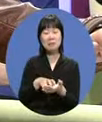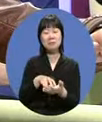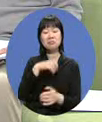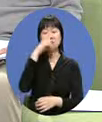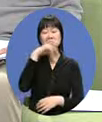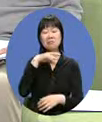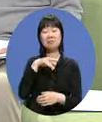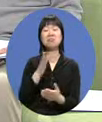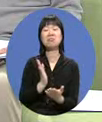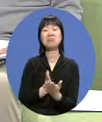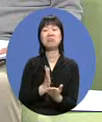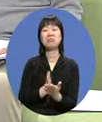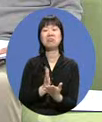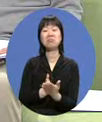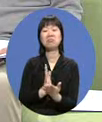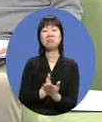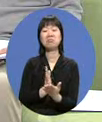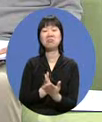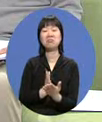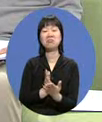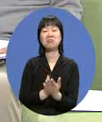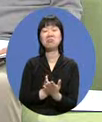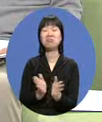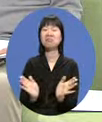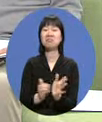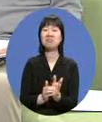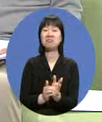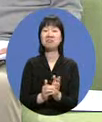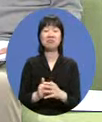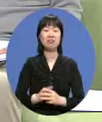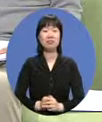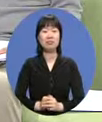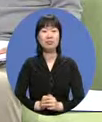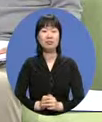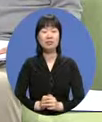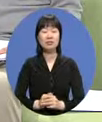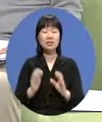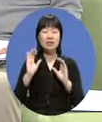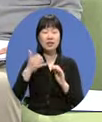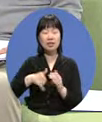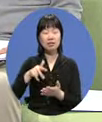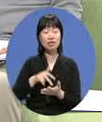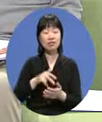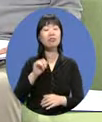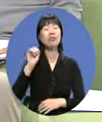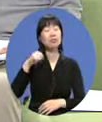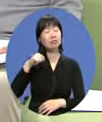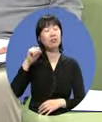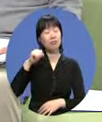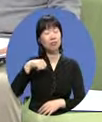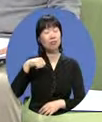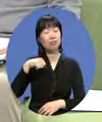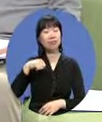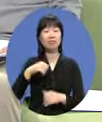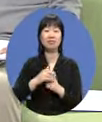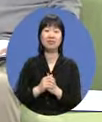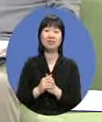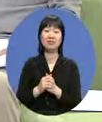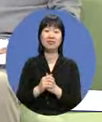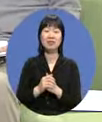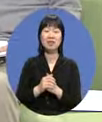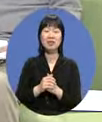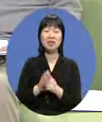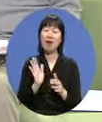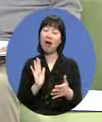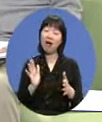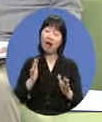are 120cm tall 이렇게 얘기하잖아요. 그러면 애도 어허 이렇게 이렇게 로봇으로 될 가능성이